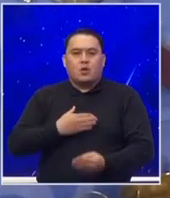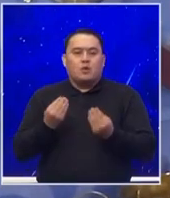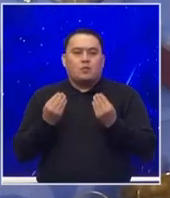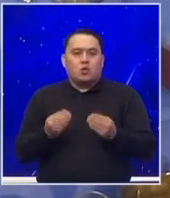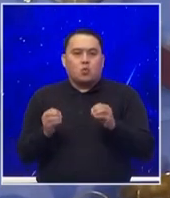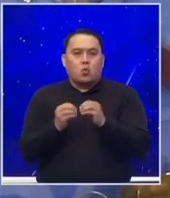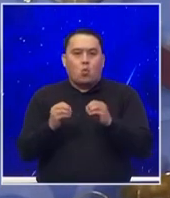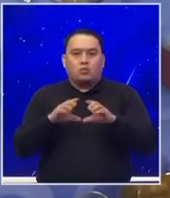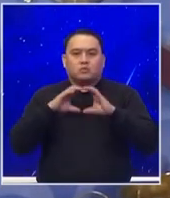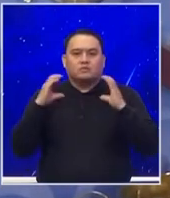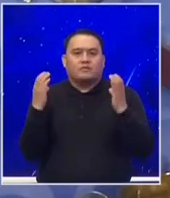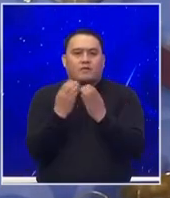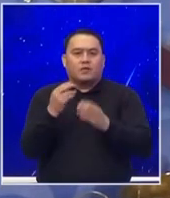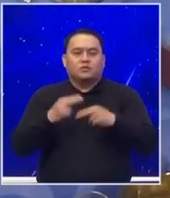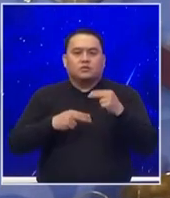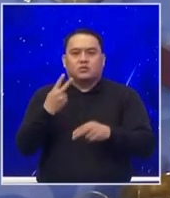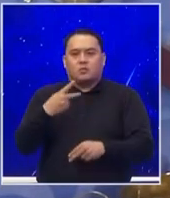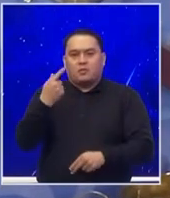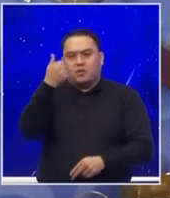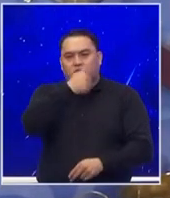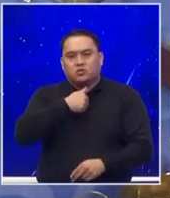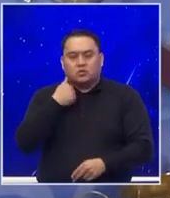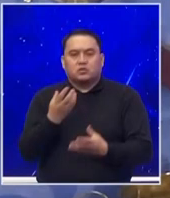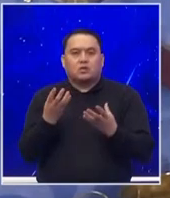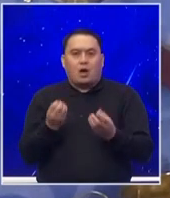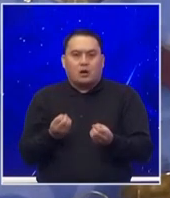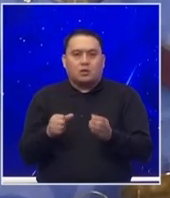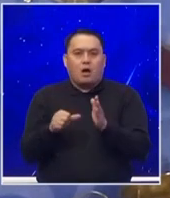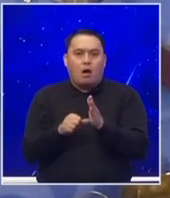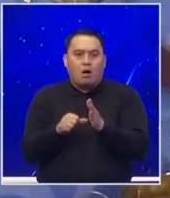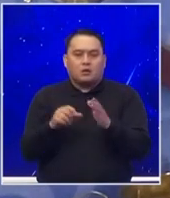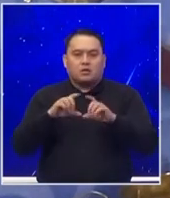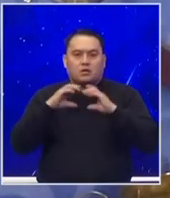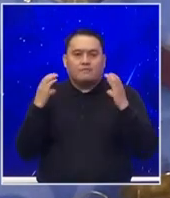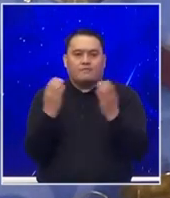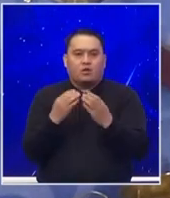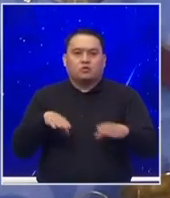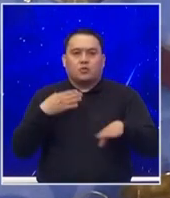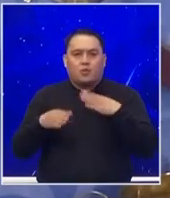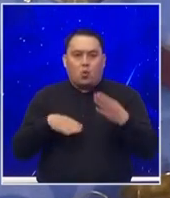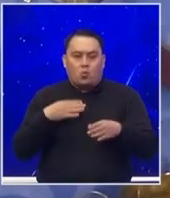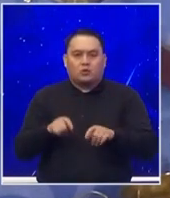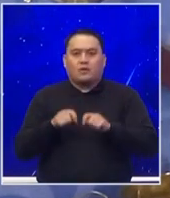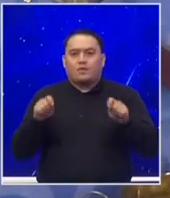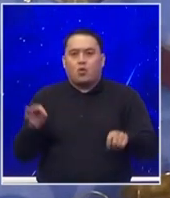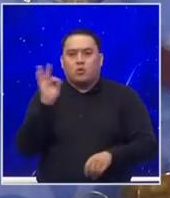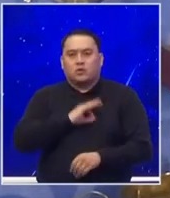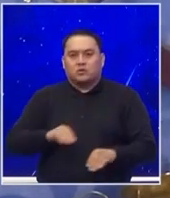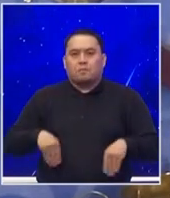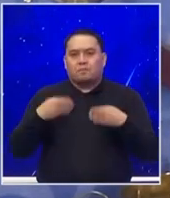Жылдың аяғына дейін, 2021 жылдың аяғына дейін, бізде тағы да алты үлкен ірі дене шынықтыру сауықтыру кешендері қолданысқа